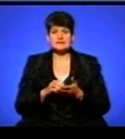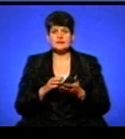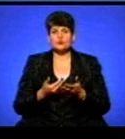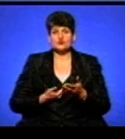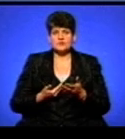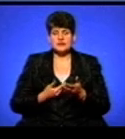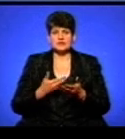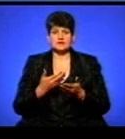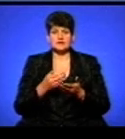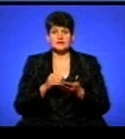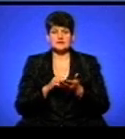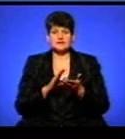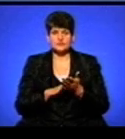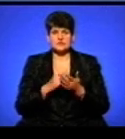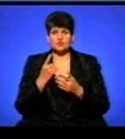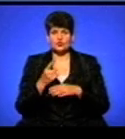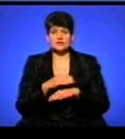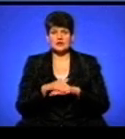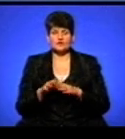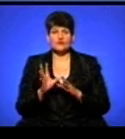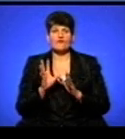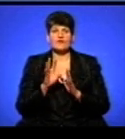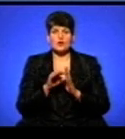одною житловою адресою, то враховуються